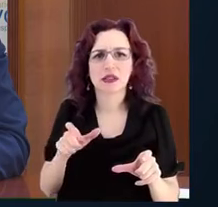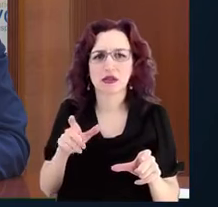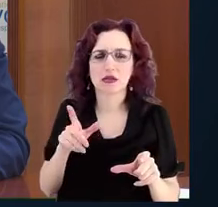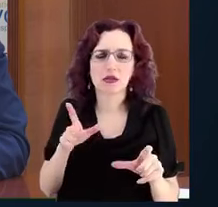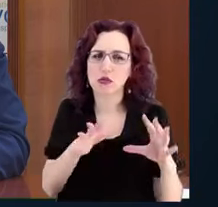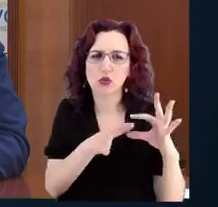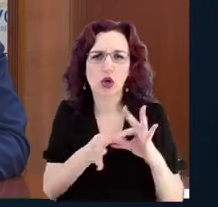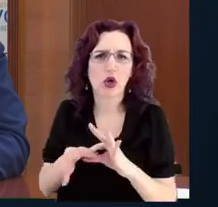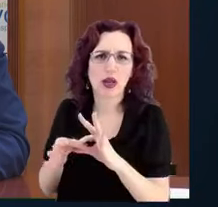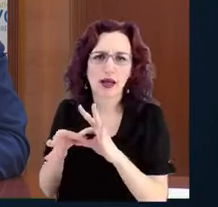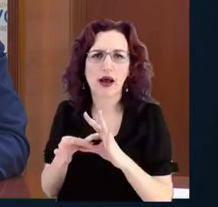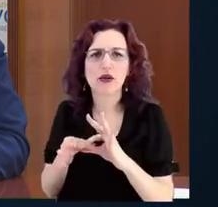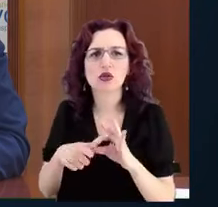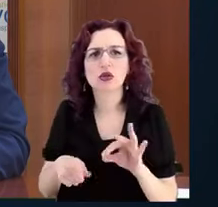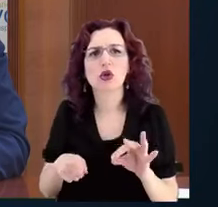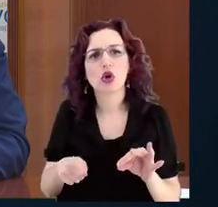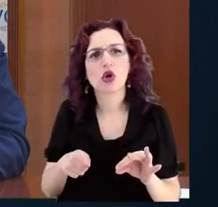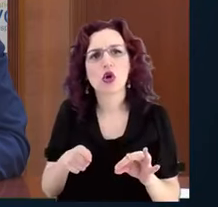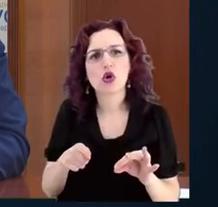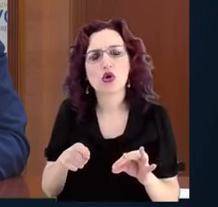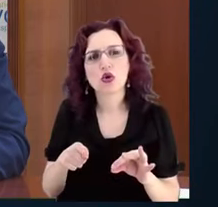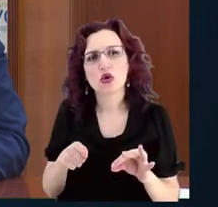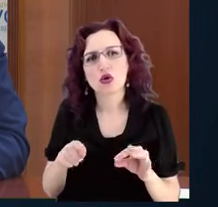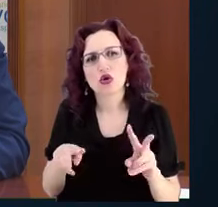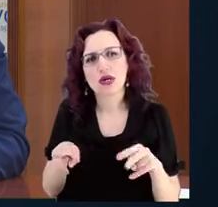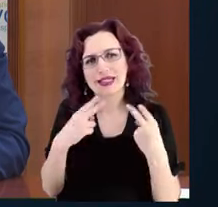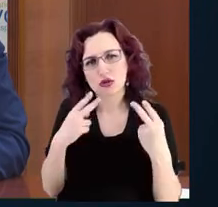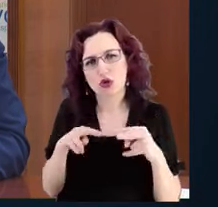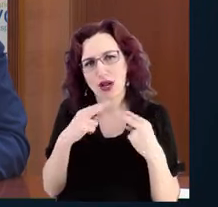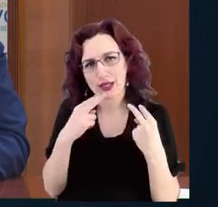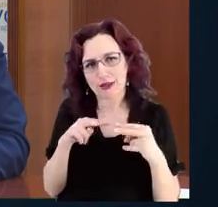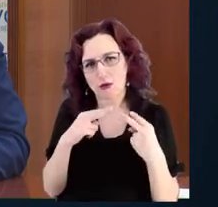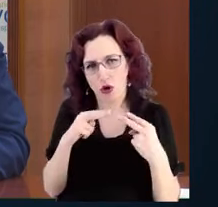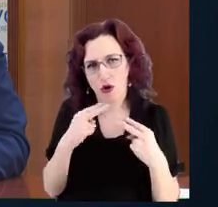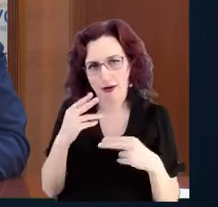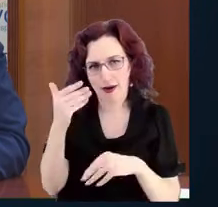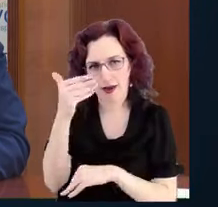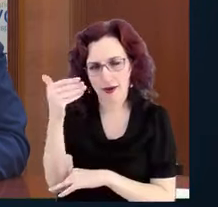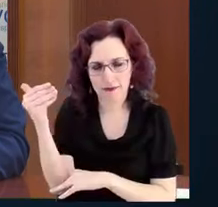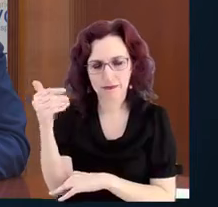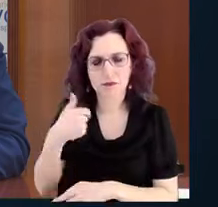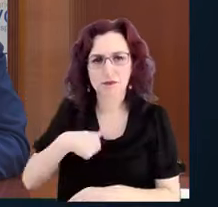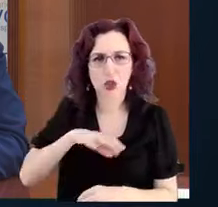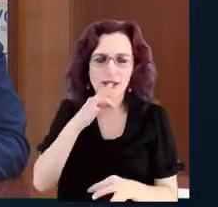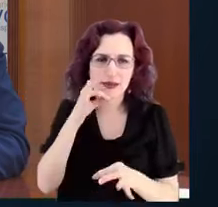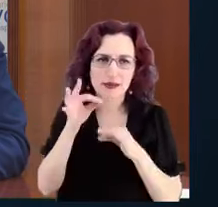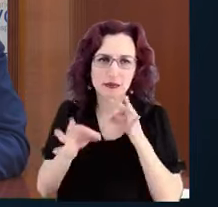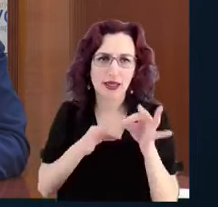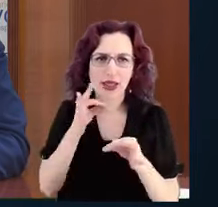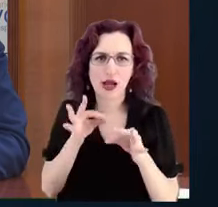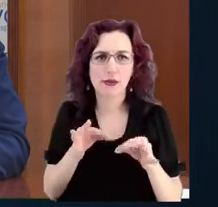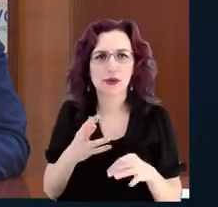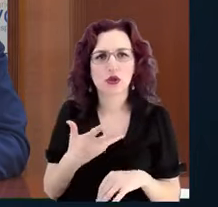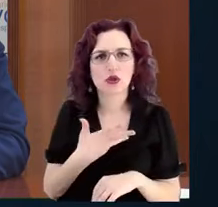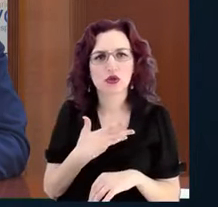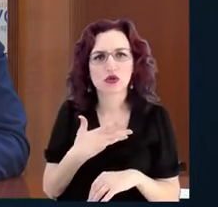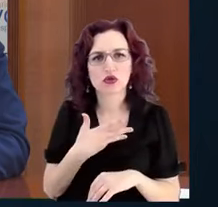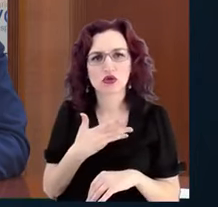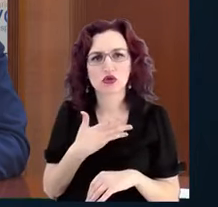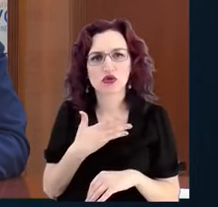recettività lo spieghiamo con una serie di dinamiche che